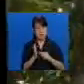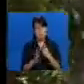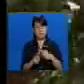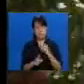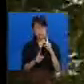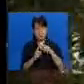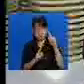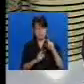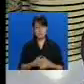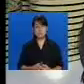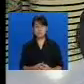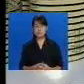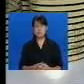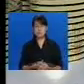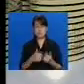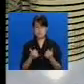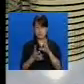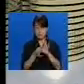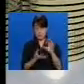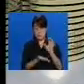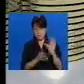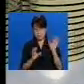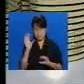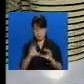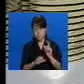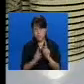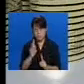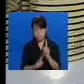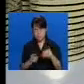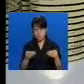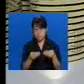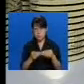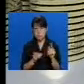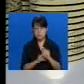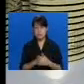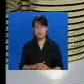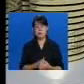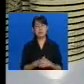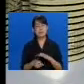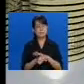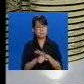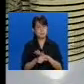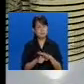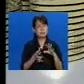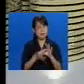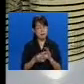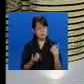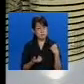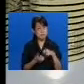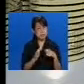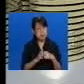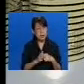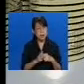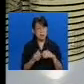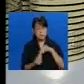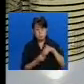ครับมาดูความคึกคักของการลงทุนในตลาดทุนไทยในวันนี้กันบ้างนะครับเป็นการแกว่งตัวในกรอบที่ไม่กว้างมากนักเพราะว่าไม่มีปัจจัยที่จะผลักดันหรือกดดันใ